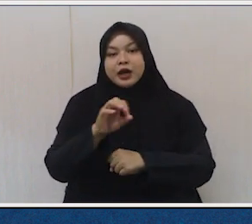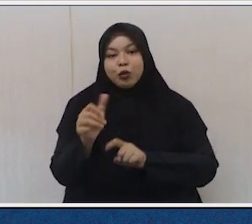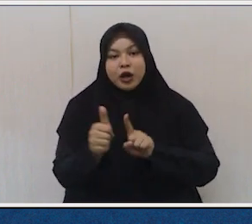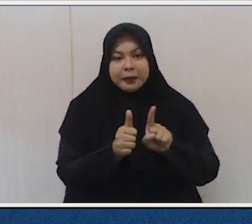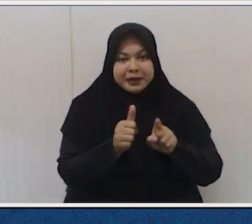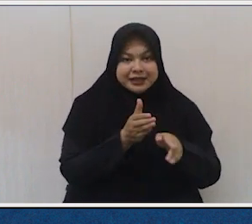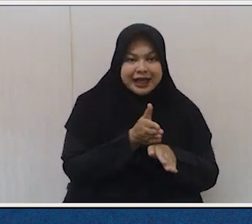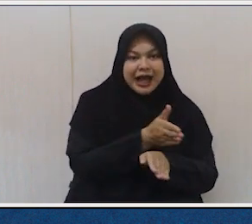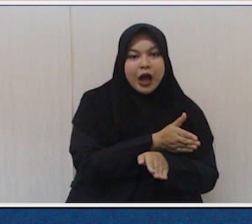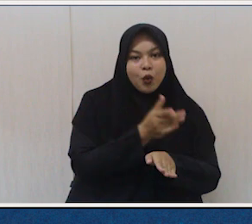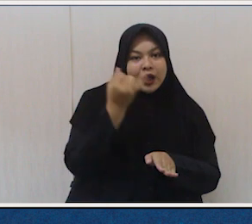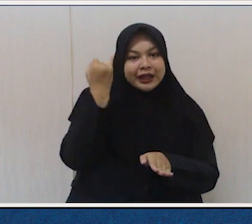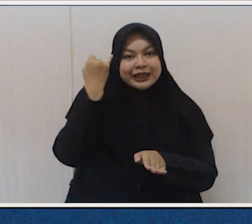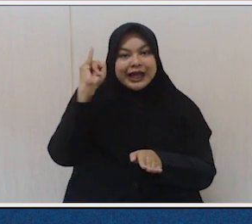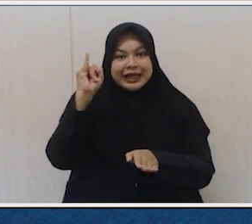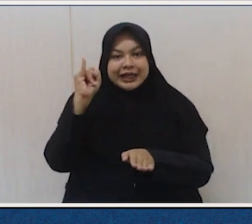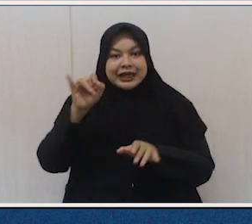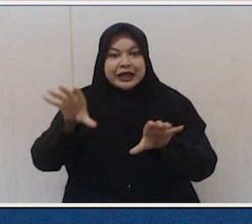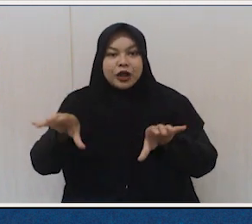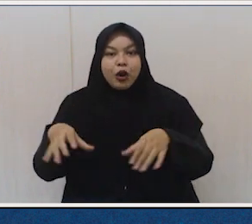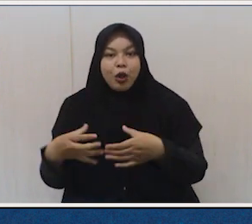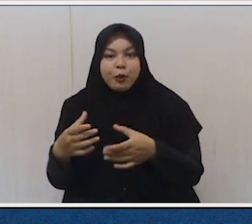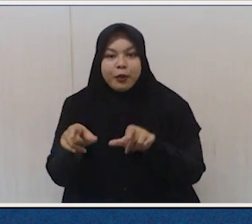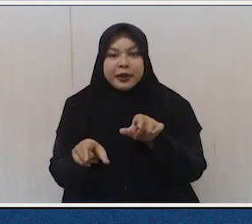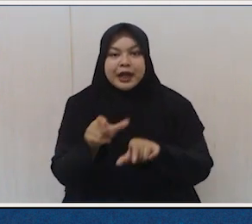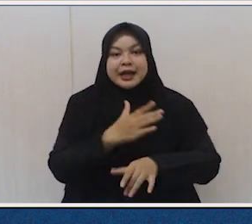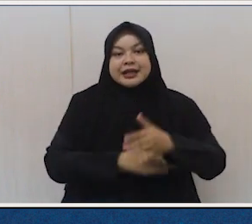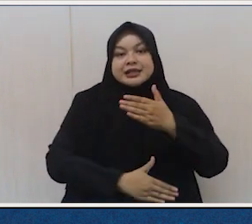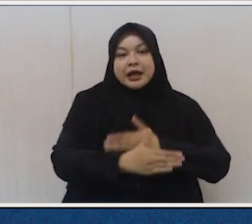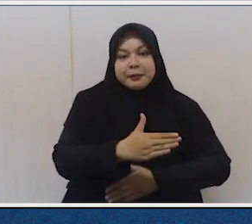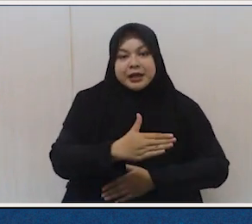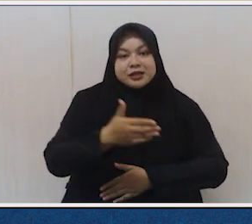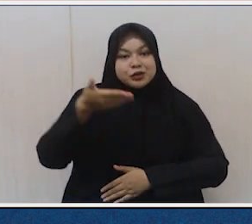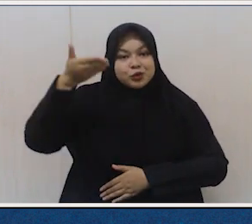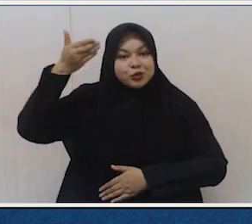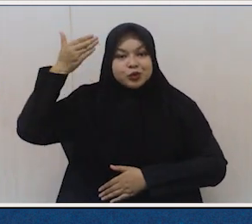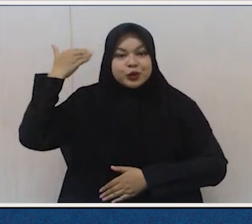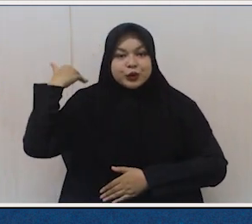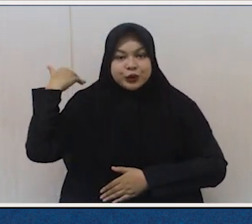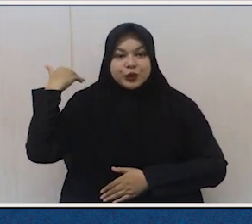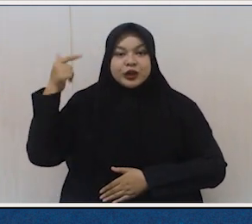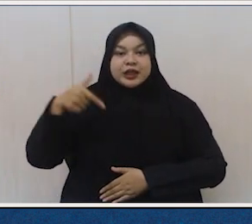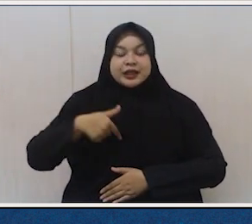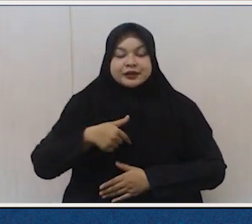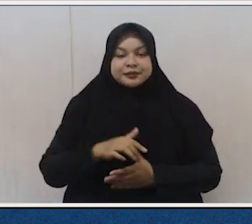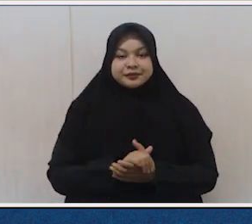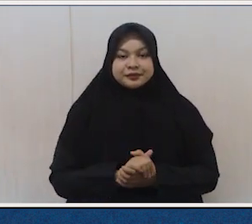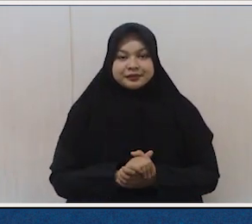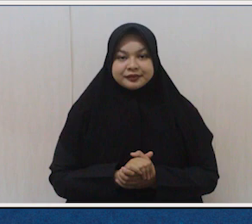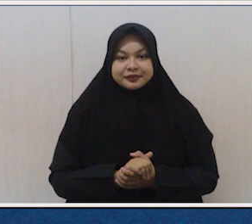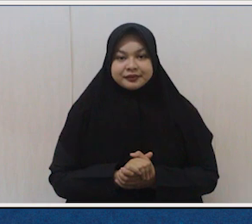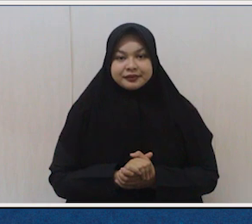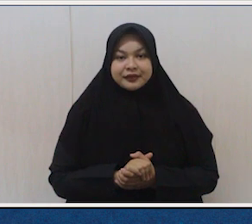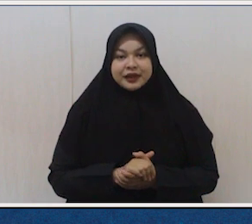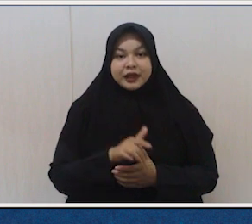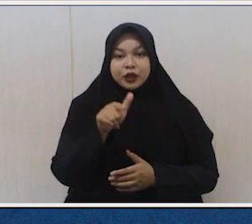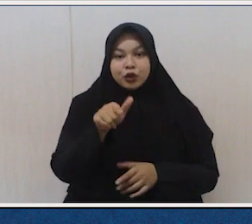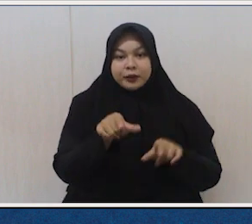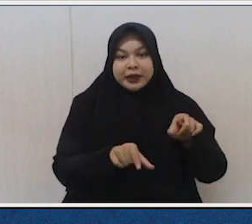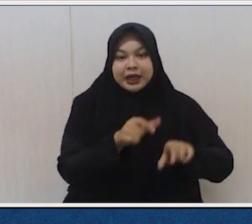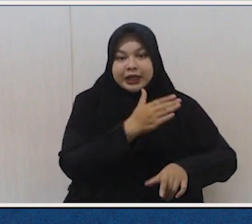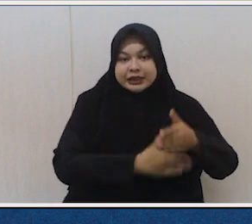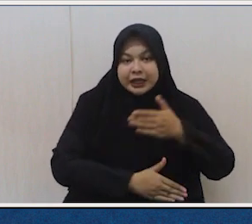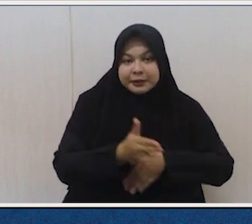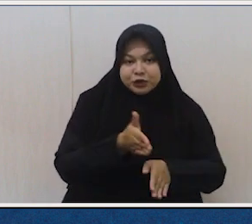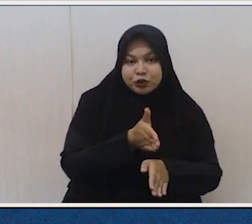eh apa kelompok disabilitas pada saat itu jadi draf versi disabilitas ituang sejak